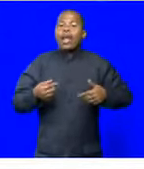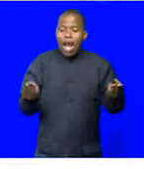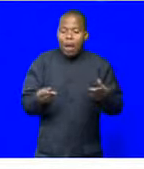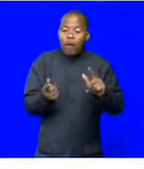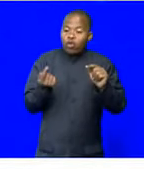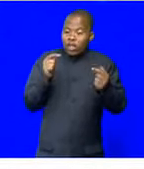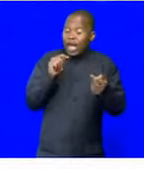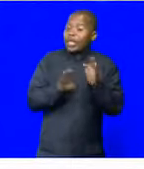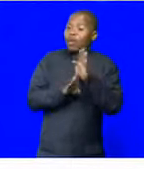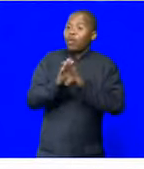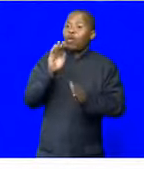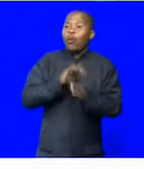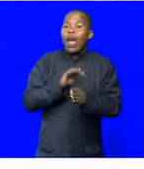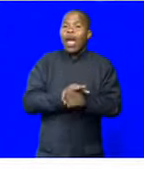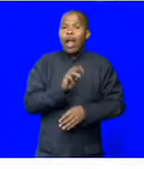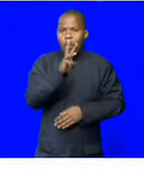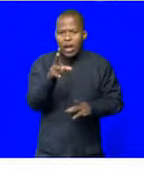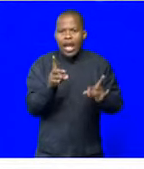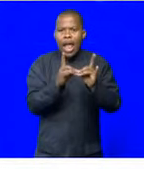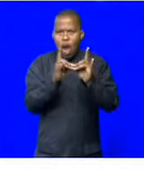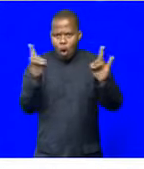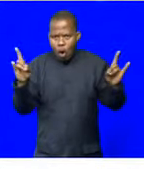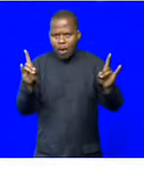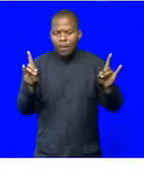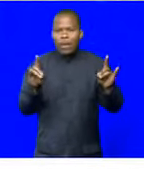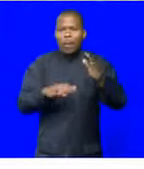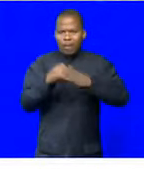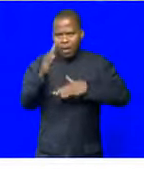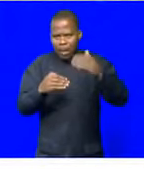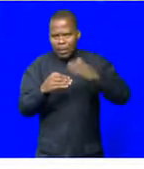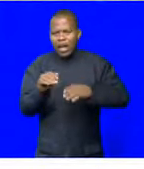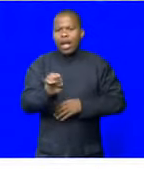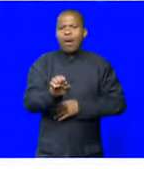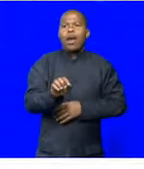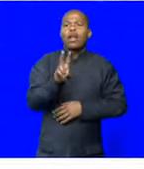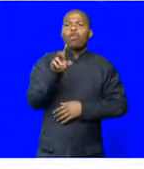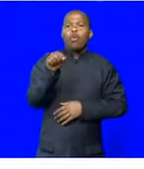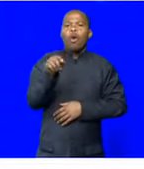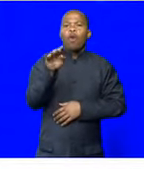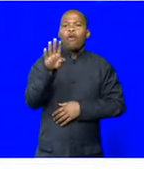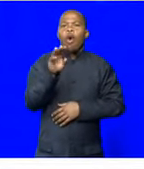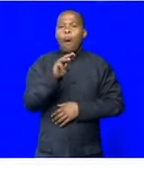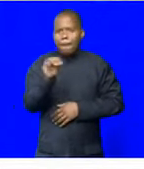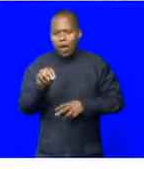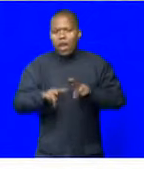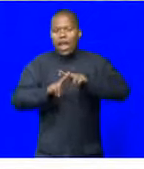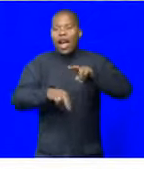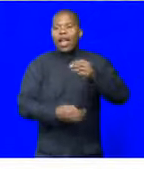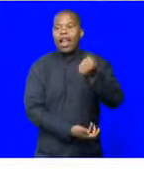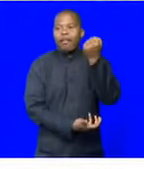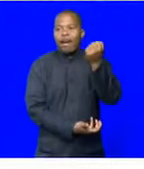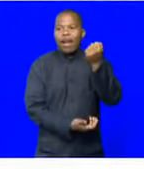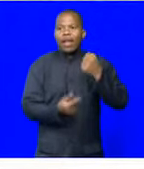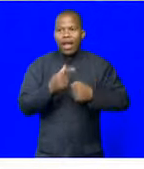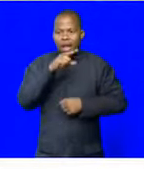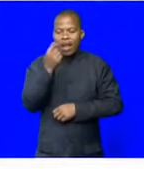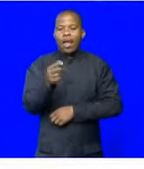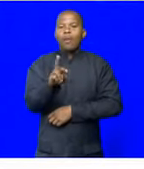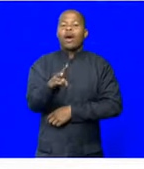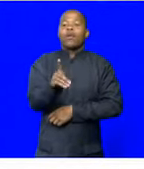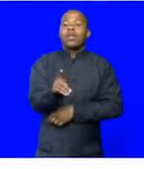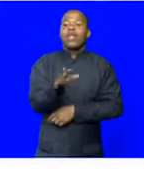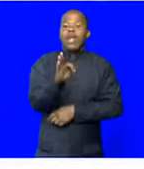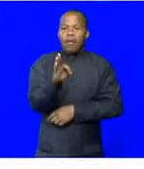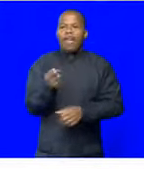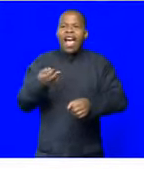Hulumende usakhelela ulala 2.4 million le fundwe ngu-Regional Development Fund. Le lapho sibuka